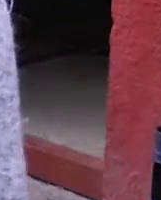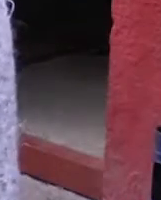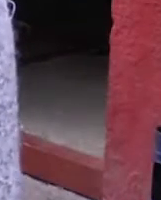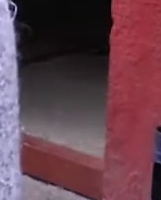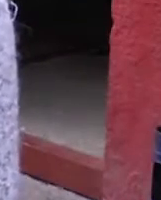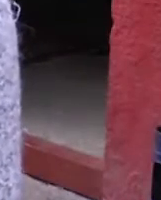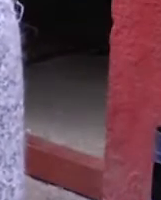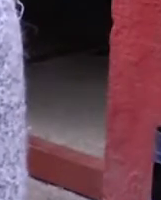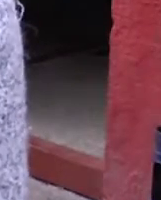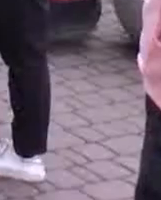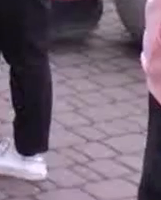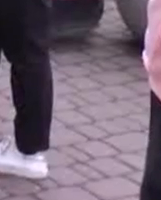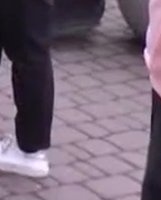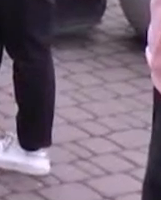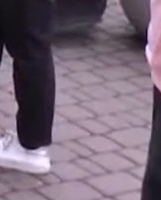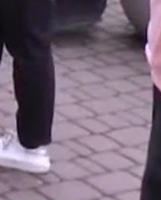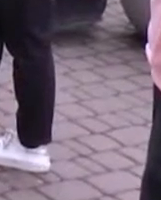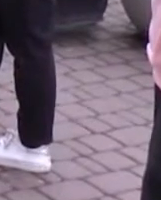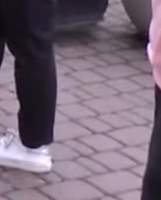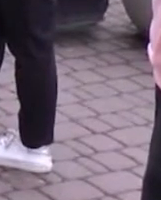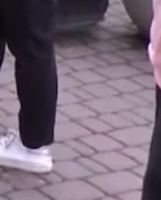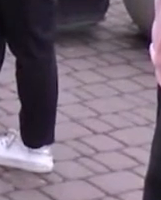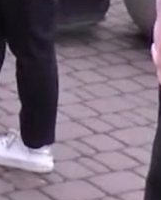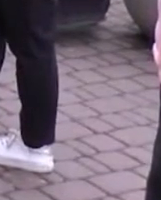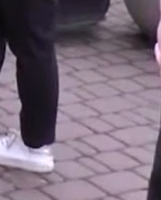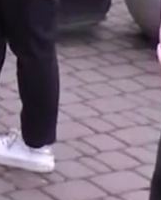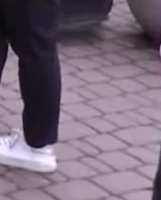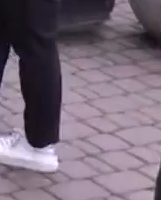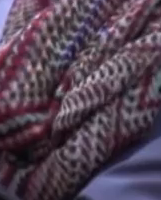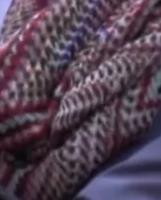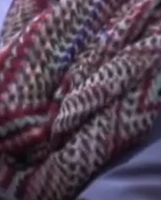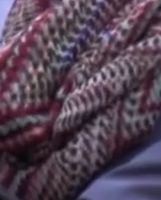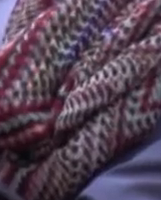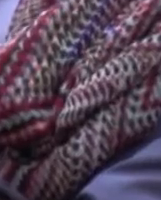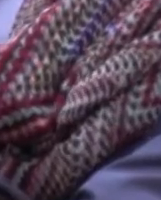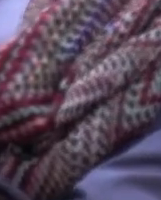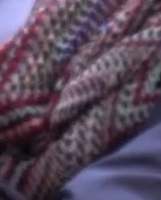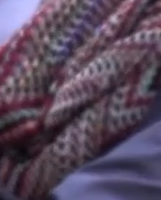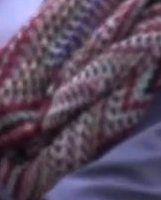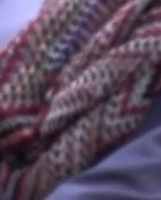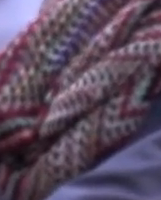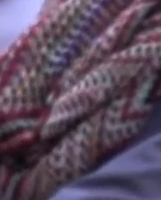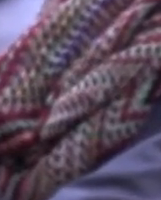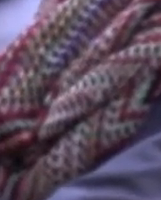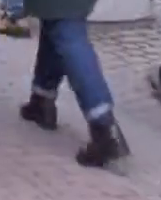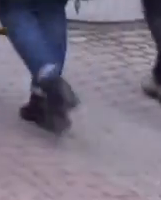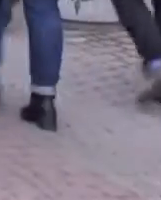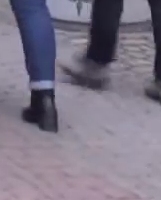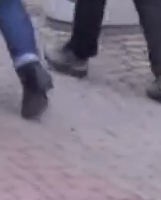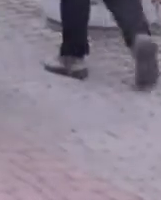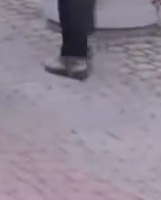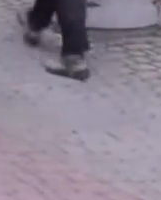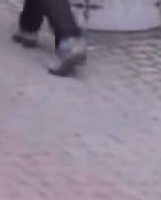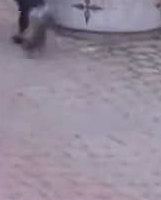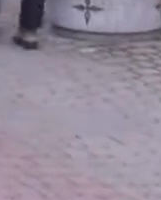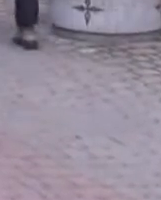на екотехнологіях. Студенти зустрінуться з представниками кількох ініціатив, зокрема і з засновницею громадської ініціативи «Франківське,